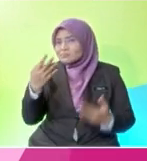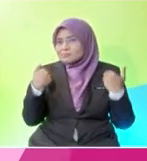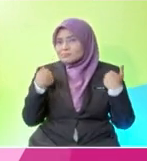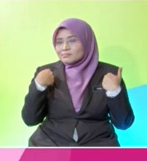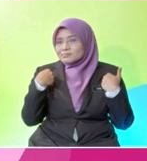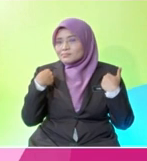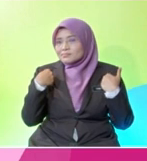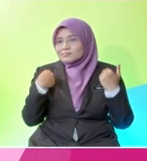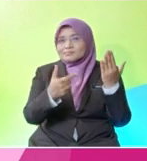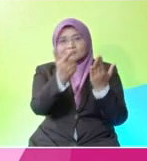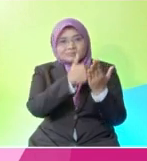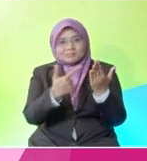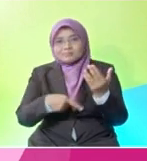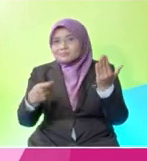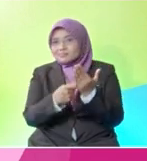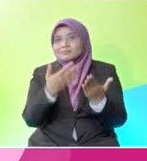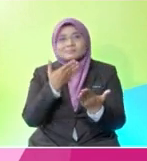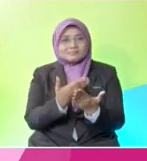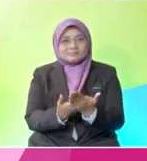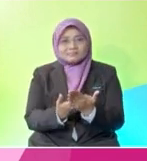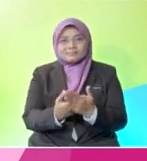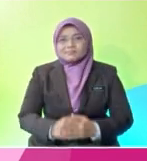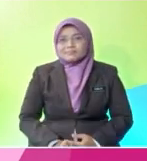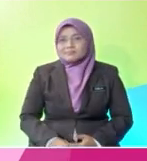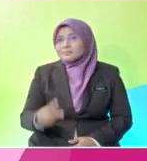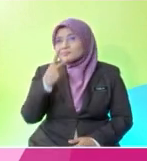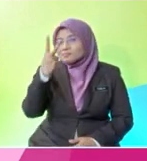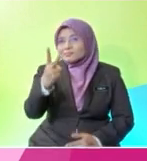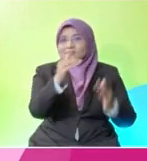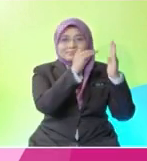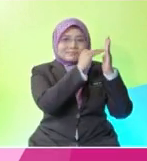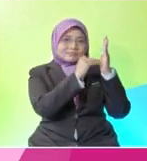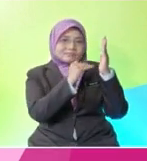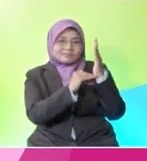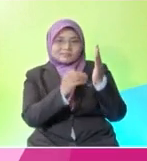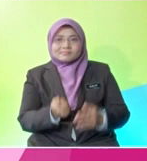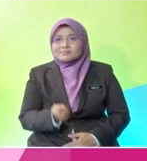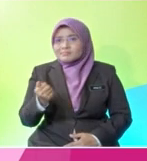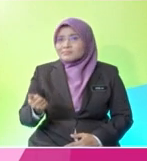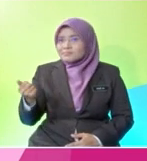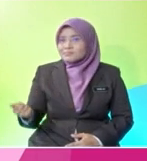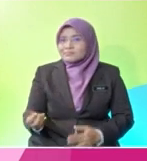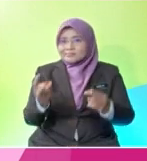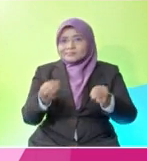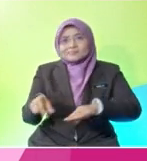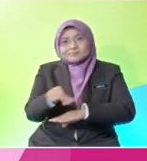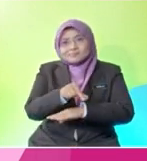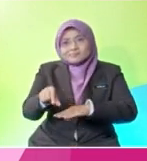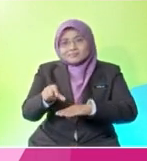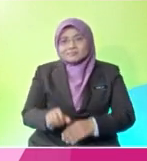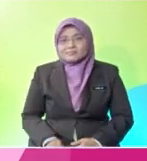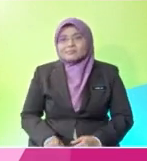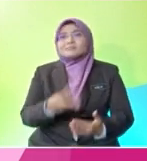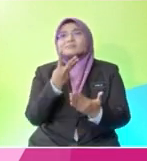yang ditambah baik sebelum nih kemudian kita sudah tengok sendarai alat dan bahan yang digunakan kan Nah anggaran kos